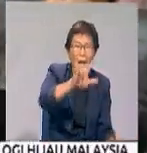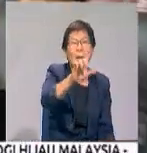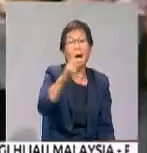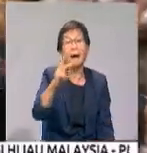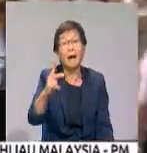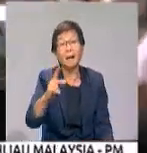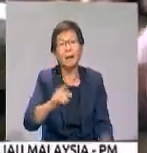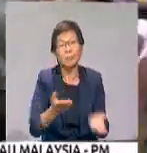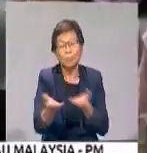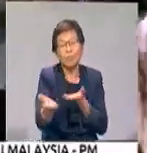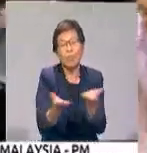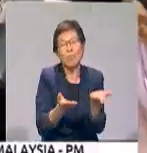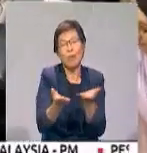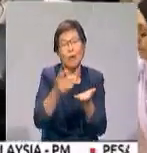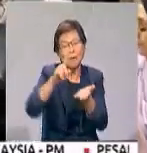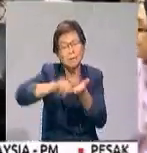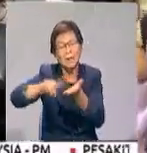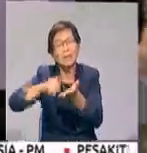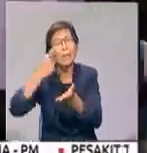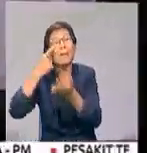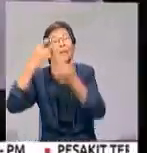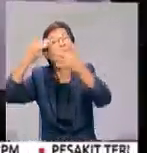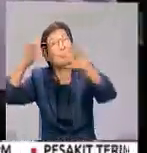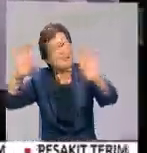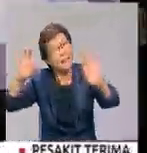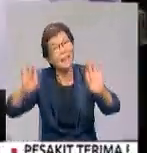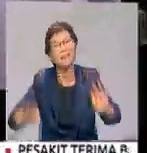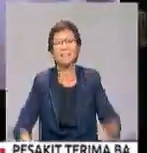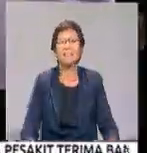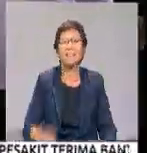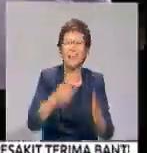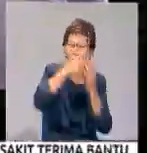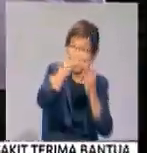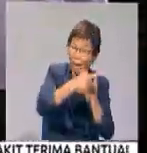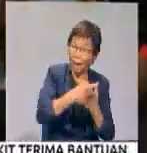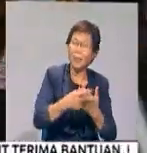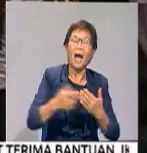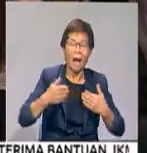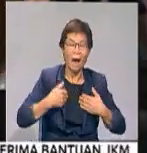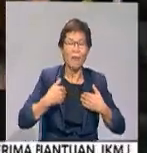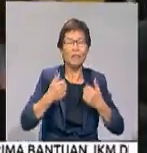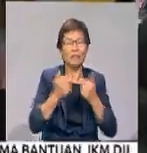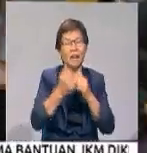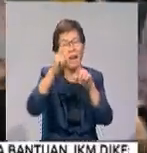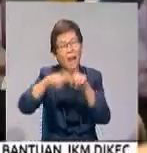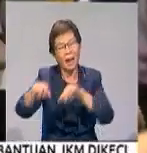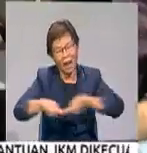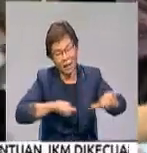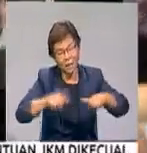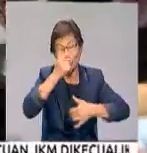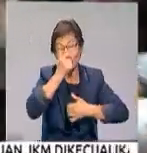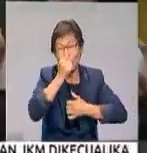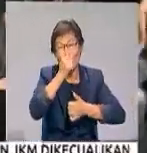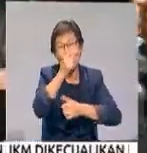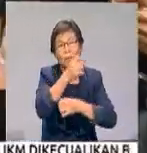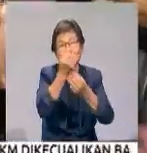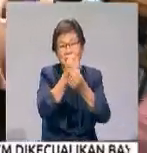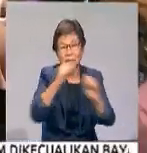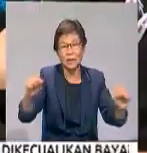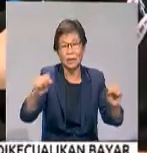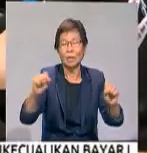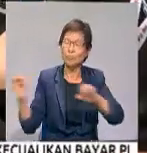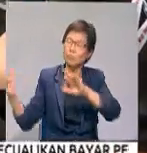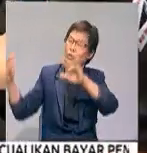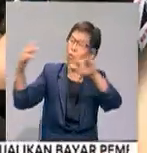yang memberikan perkhidmatan saringan mata percuma. Program turut dimeriahkan dengan pelbagai aktiviti menarik disediakan kepada